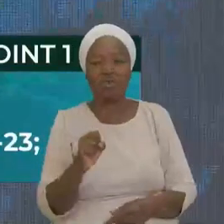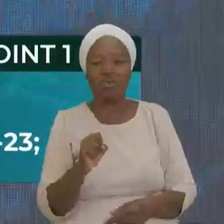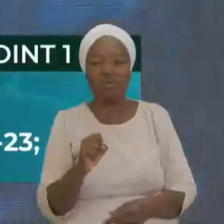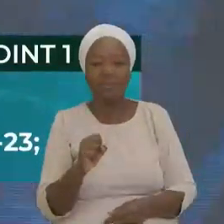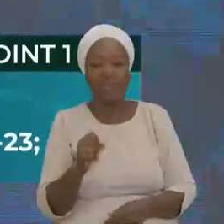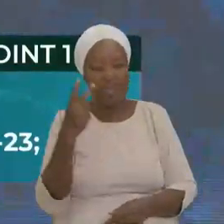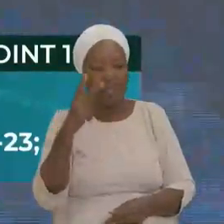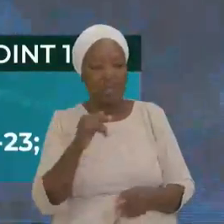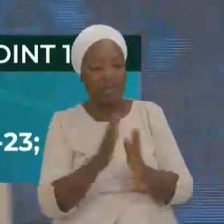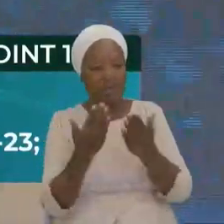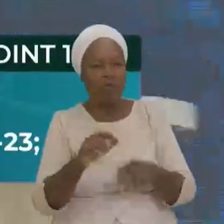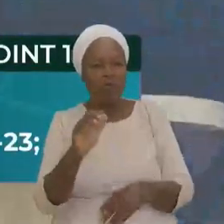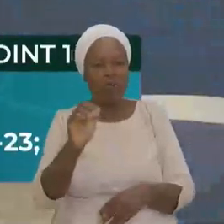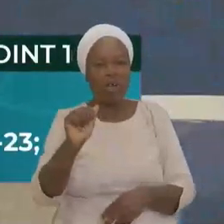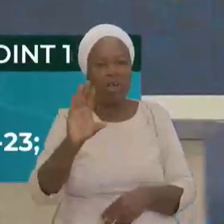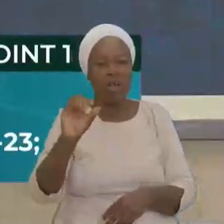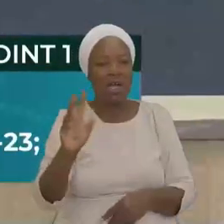pour chaque génération.